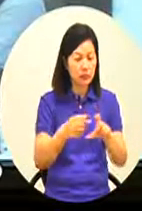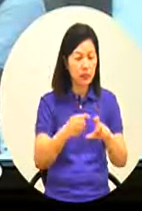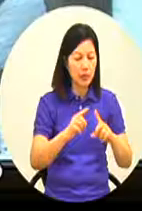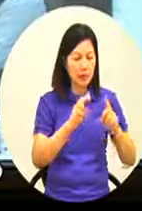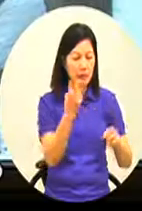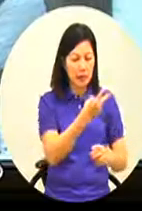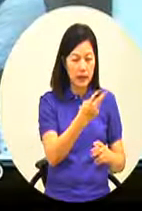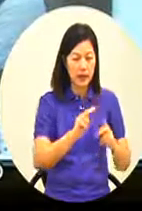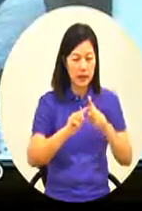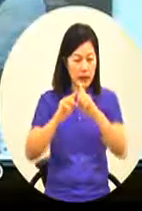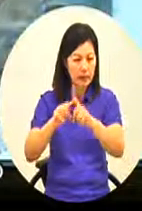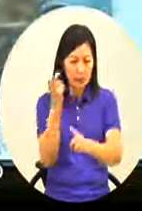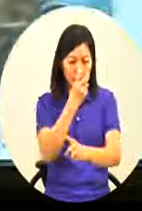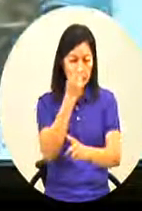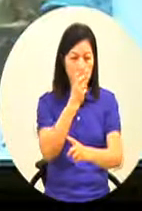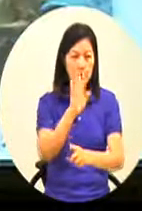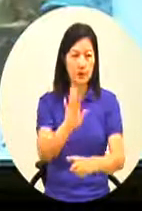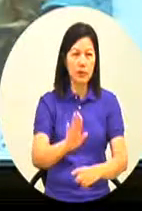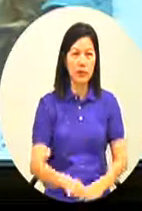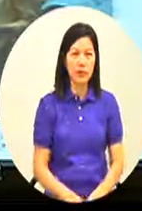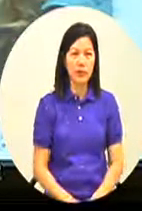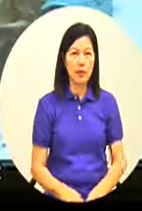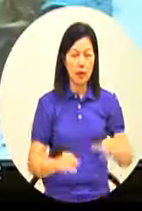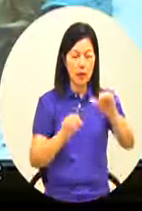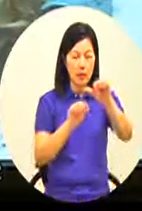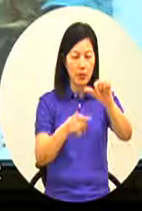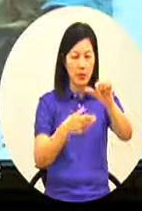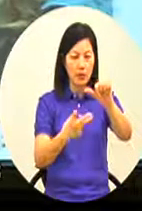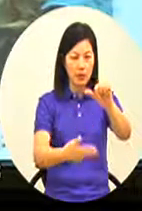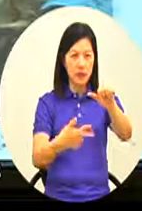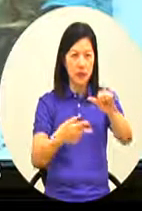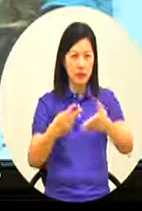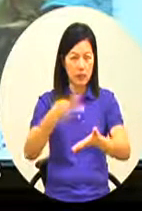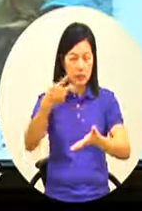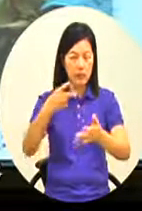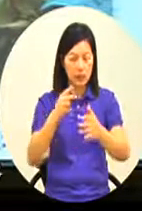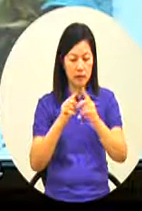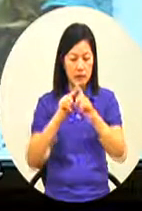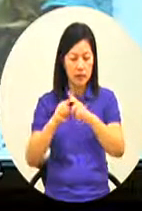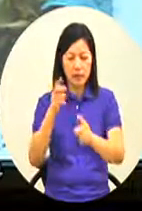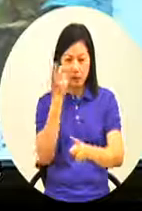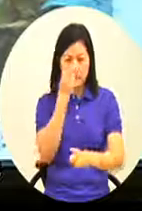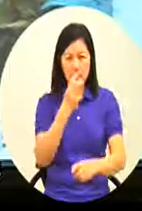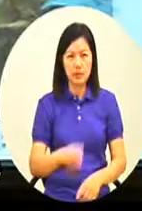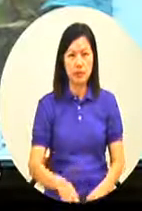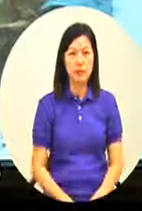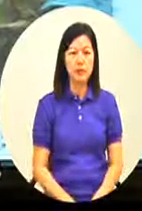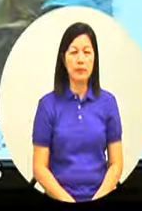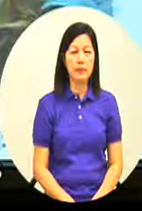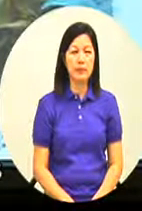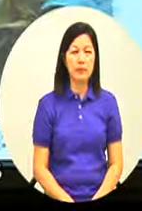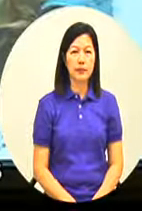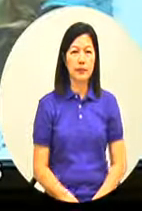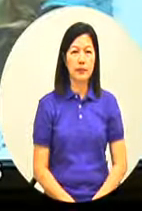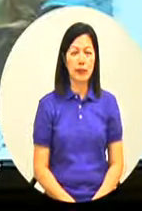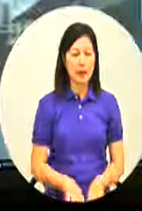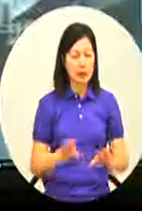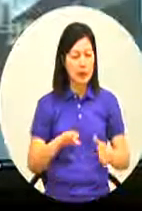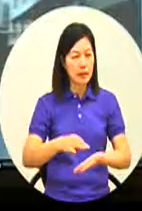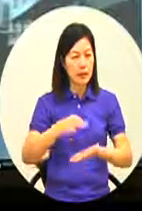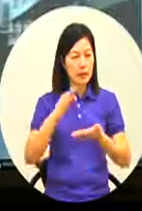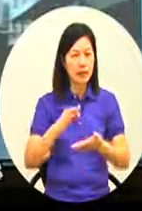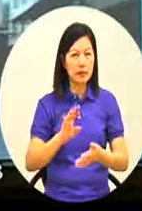4月8号我们有一次会刊，那5月7号我们有第二次会刊。那刚才局长也有做一个回应的了。那我现在还是要提到的部